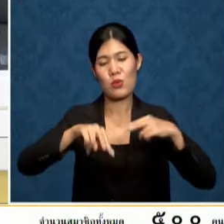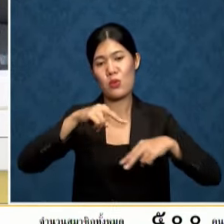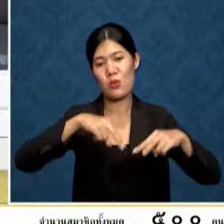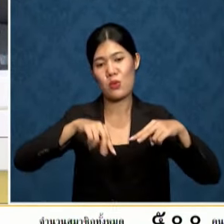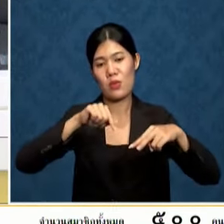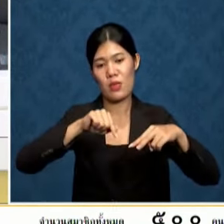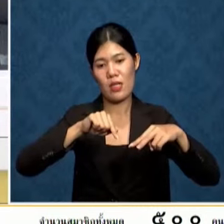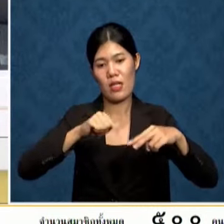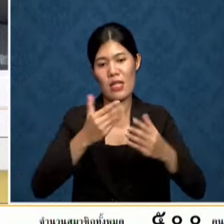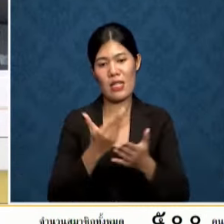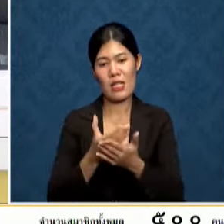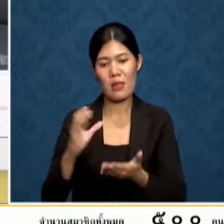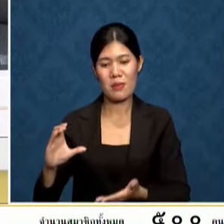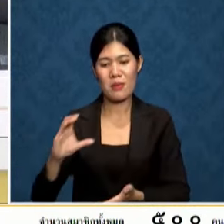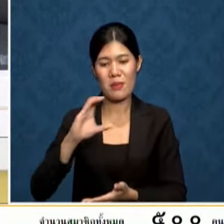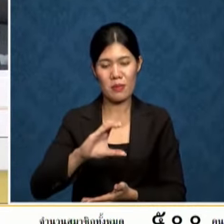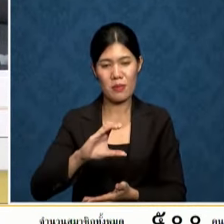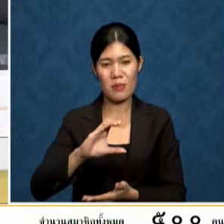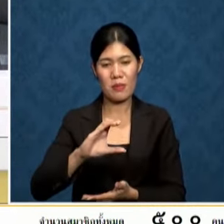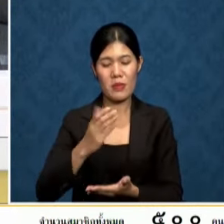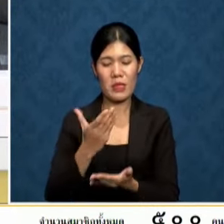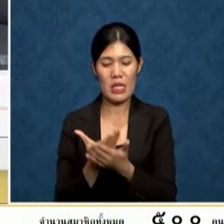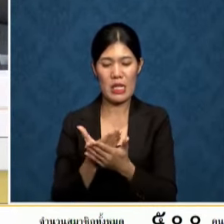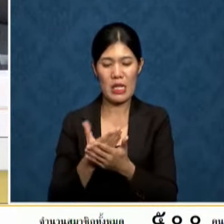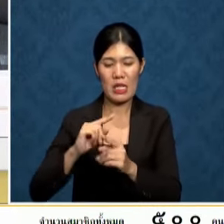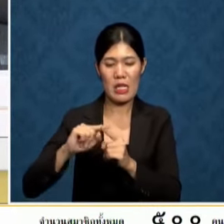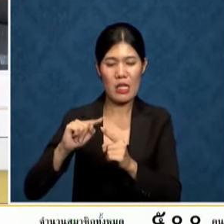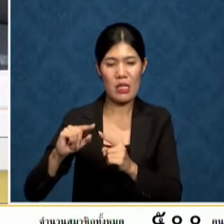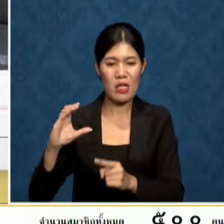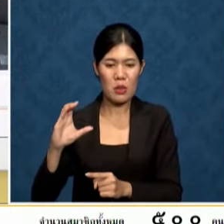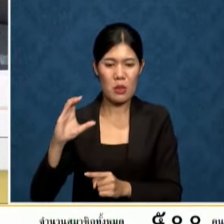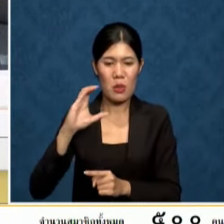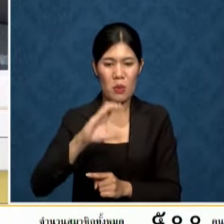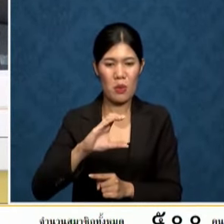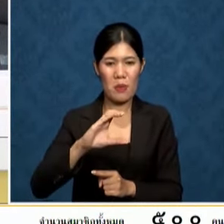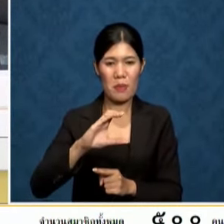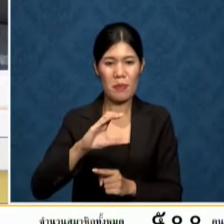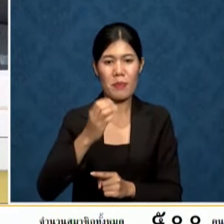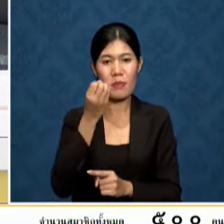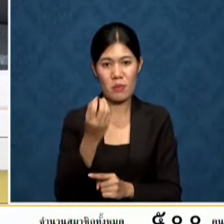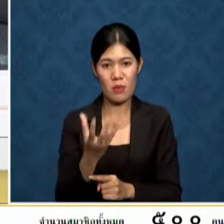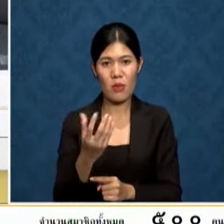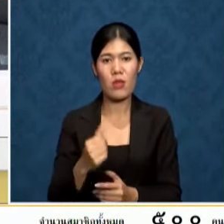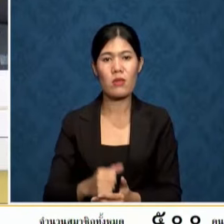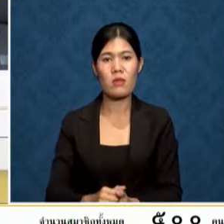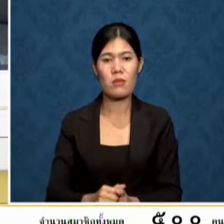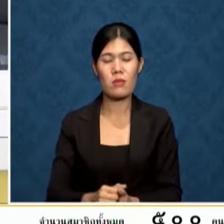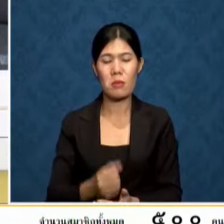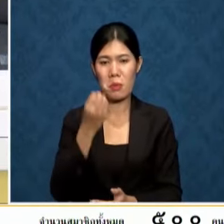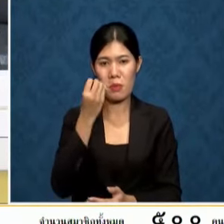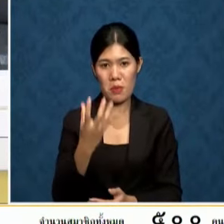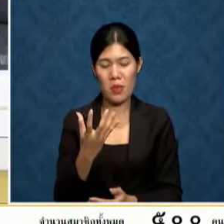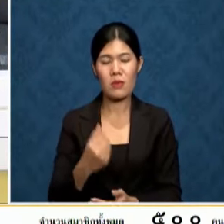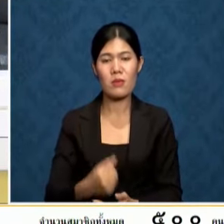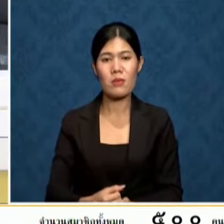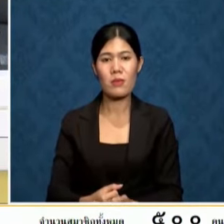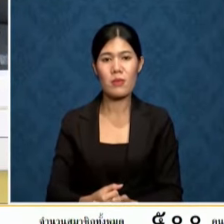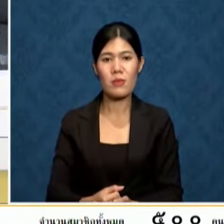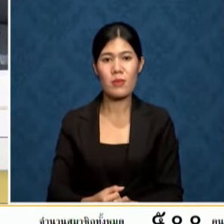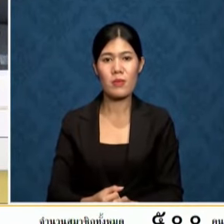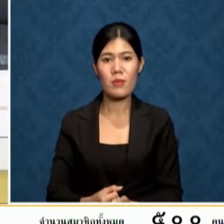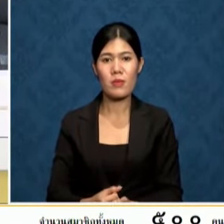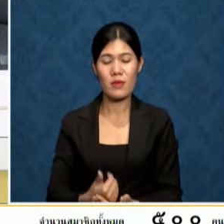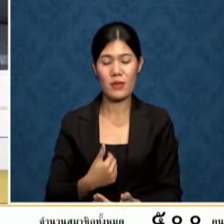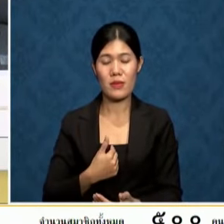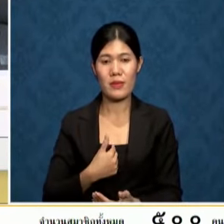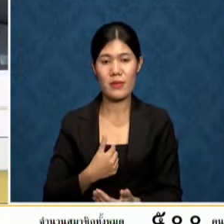มูลค่าต้องใช้ปริมาณเงินที่ลงไปในการเยียวยาเนี่ยสูงกว่าอย่างมหาศาลเพราะฉะนั้นนี่จึง